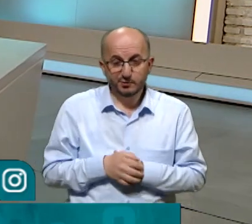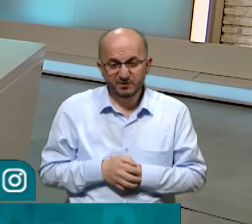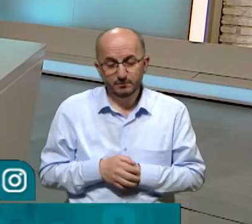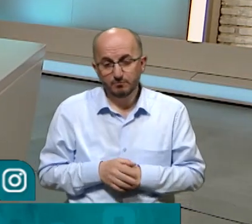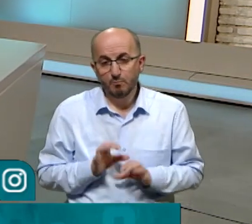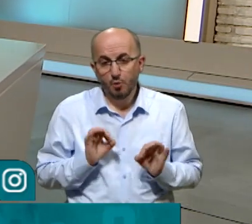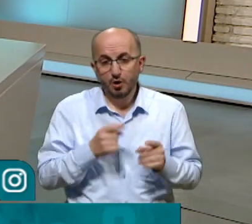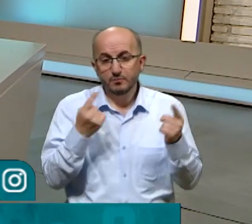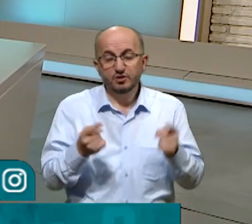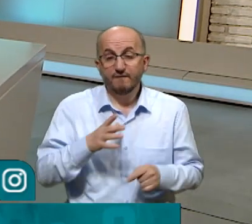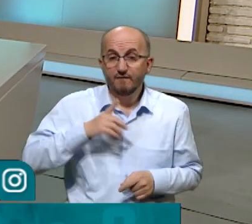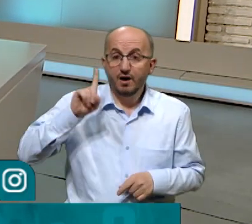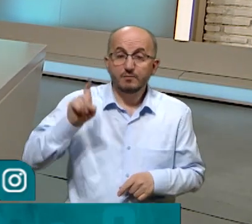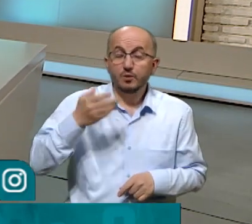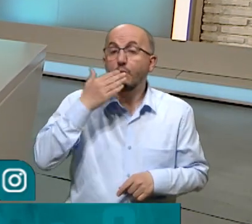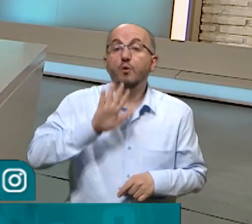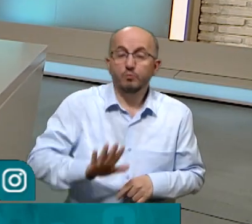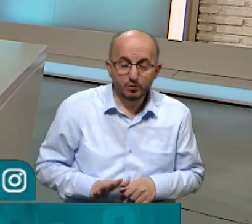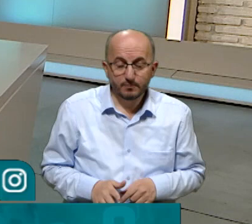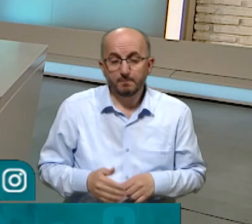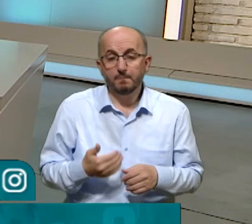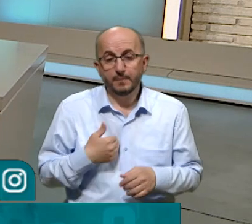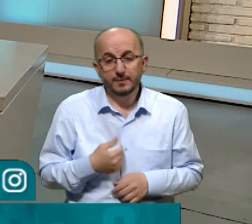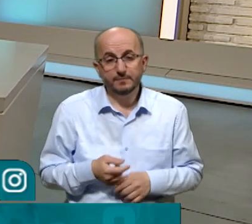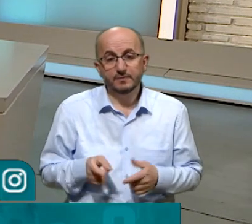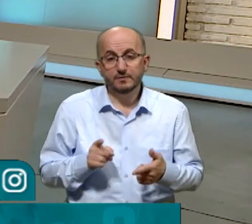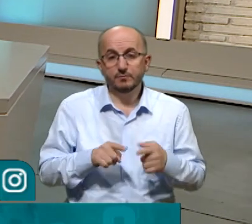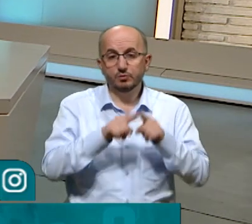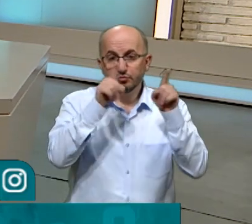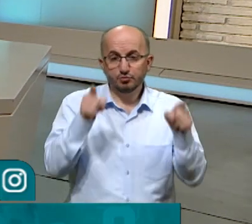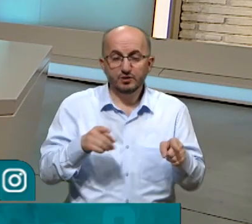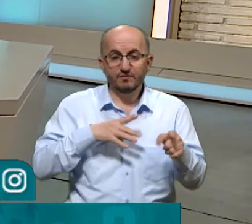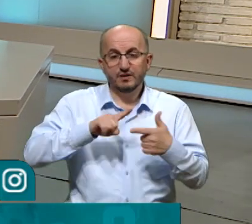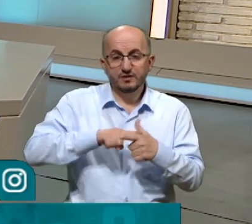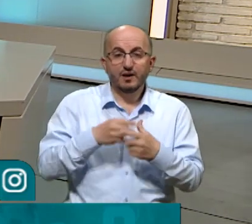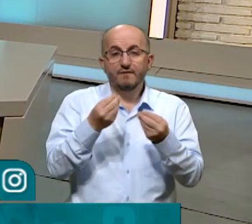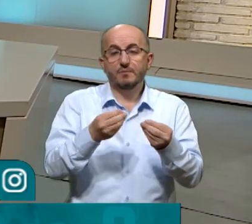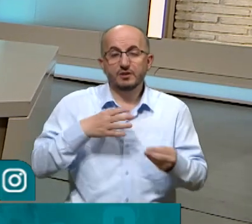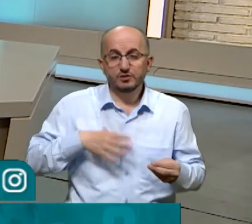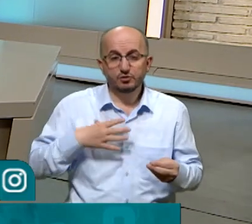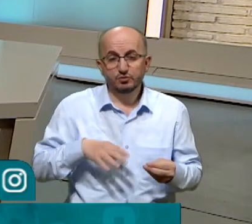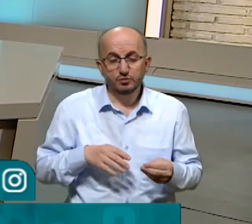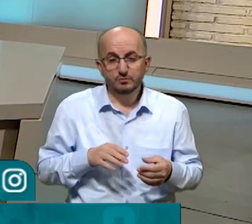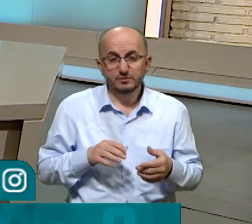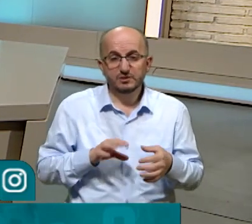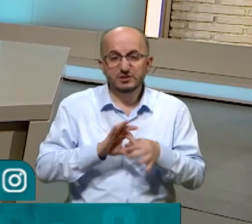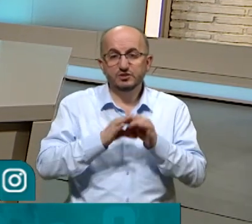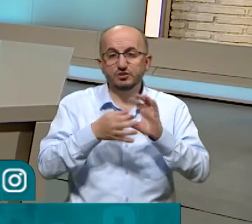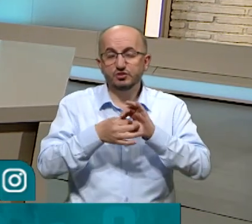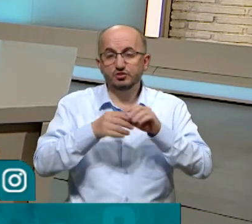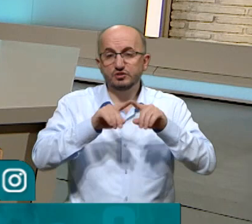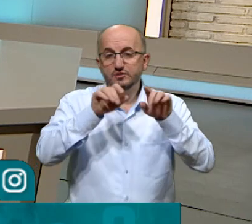öyle bir şey var mı yok mu Bir Bir de benim bir tane bir kadın var kiraya vermek istiyorum ikincil marketleri